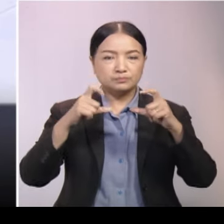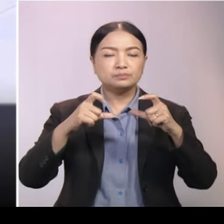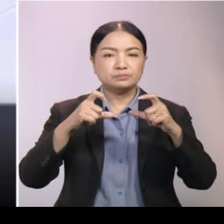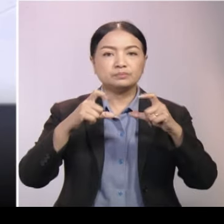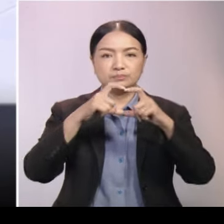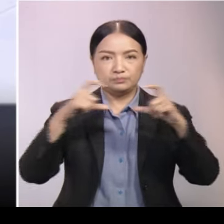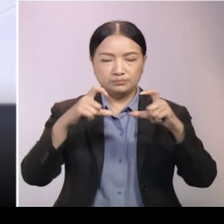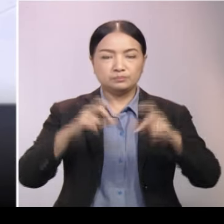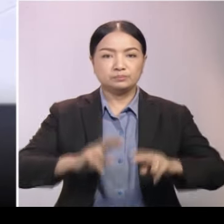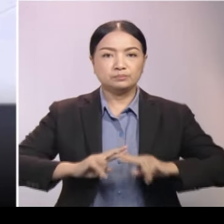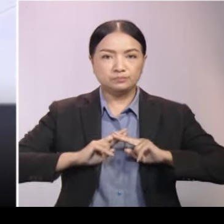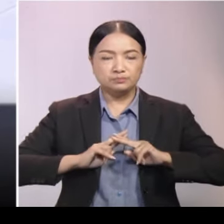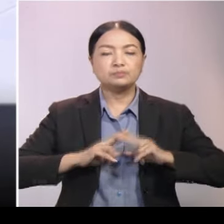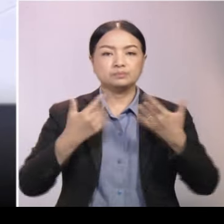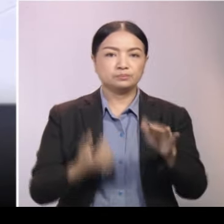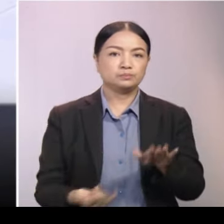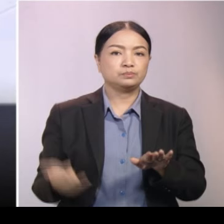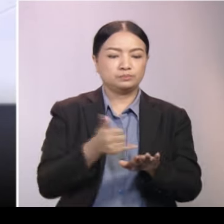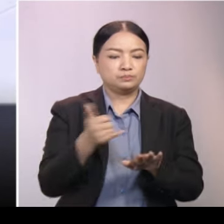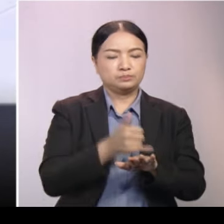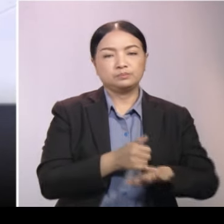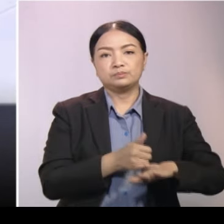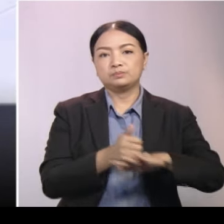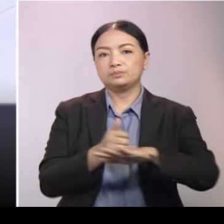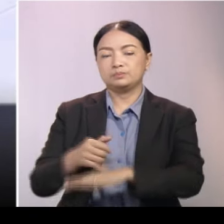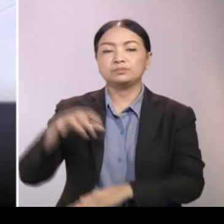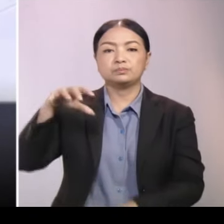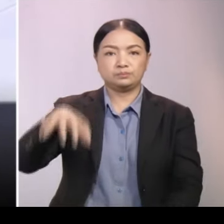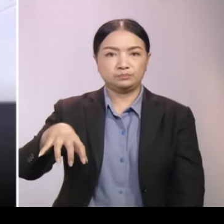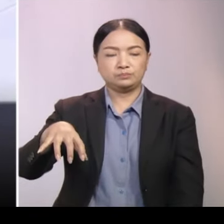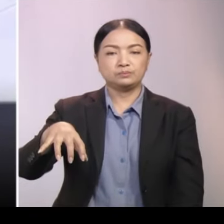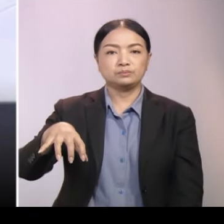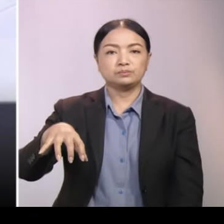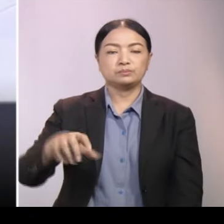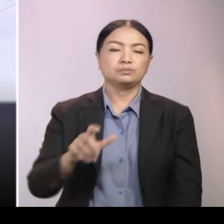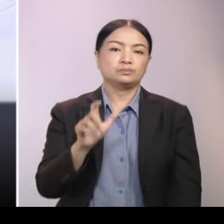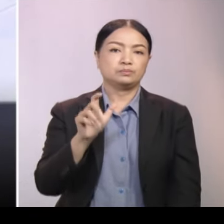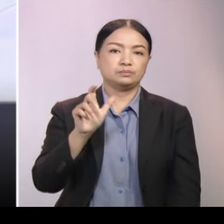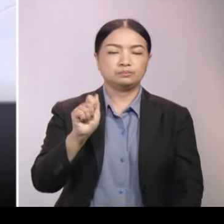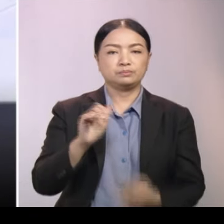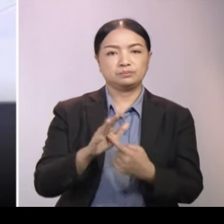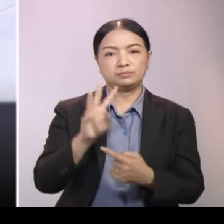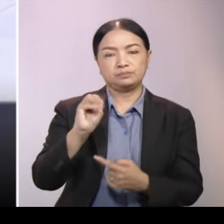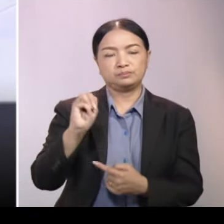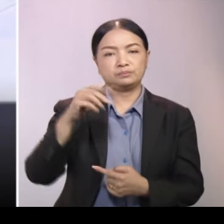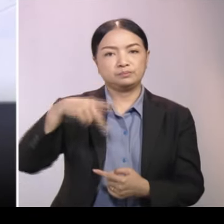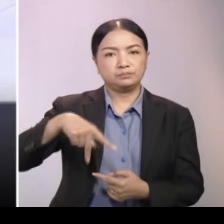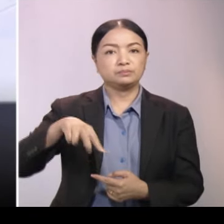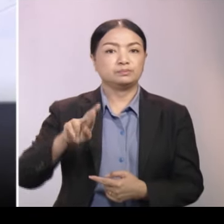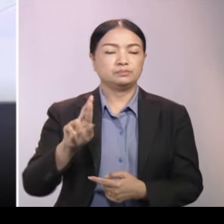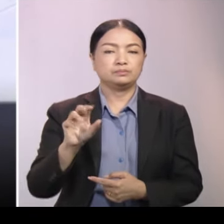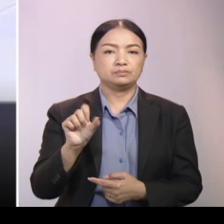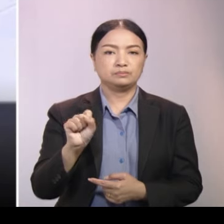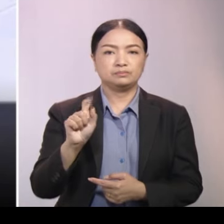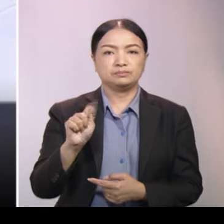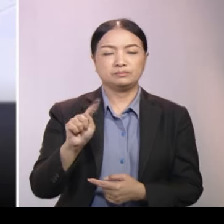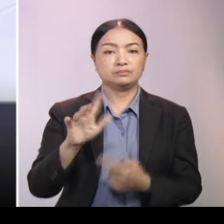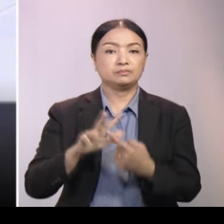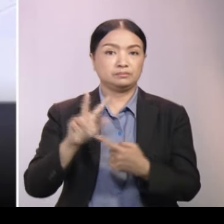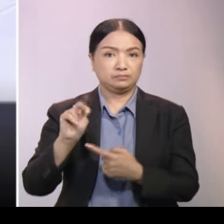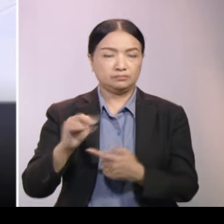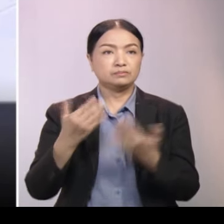ไปที่สำนักงานเลขาธิการนายกรัฐมนตรีจัดเตรียมไว้ให้เพื่อไปยังพระที่นั่งอัมพรสถานนะครับจากนั้นนายกรัฐมนตรีจะนัด